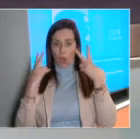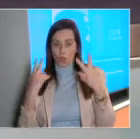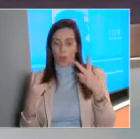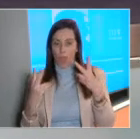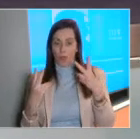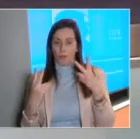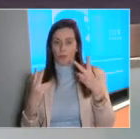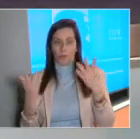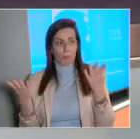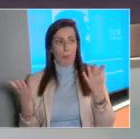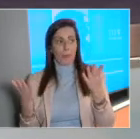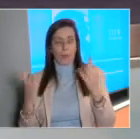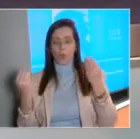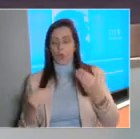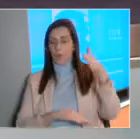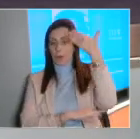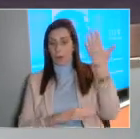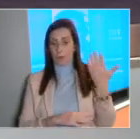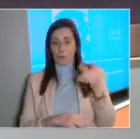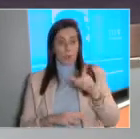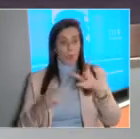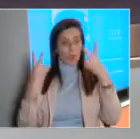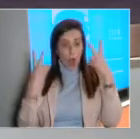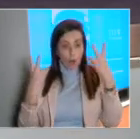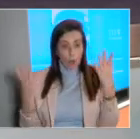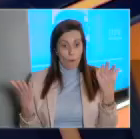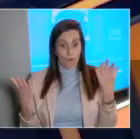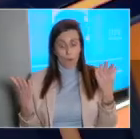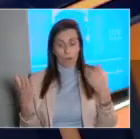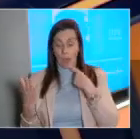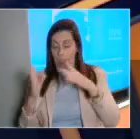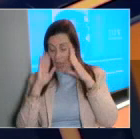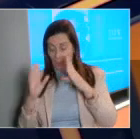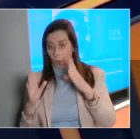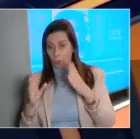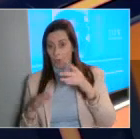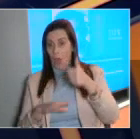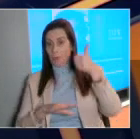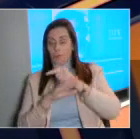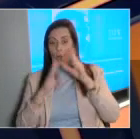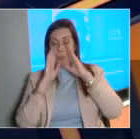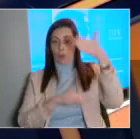חשובה מטובת המדינה? האם זה מה שחשוב להביע נאמנות למנהיג ולא נאמנות למדינה? טובת